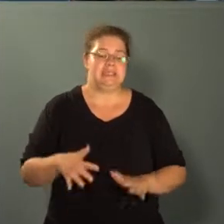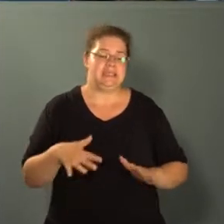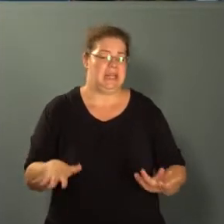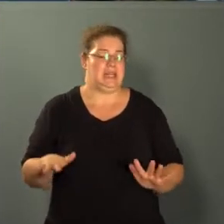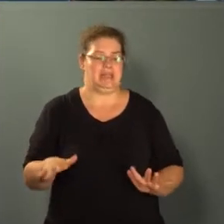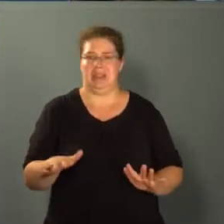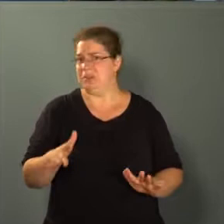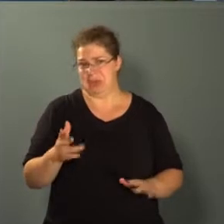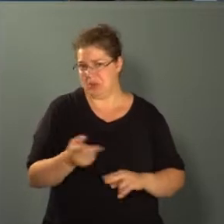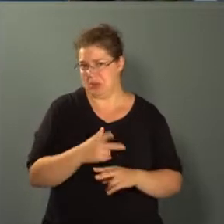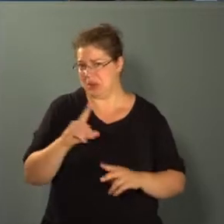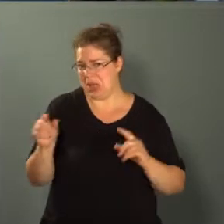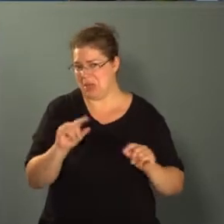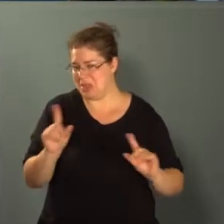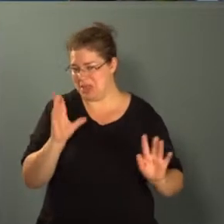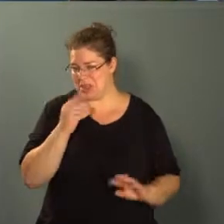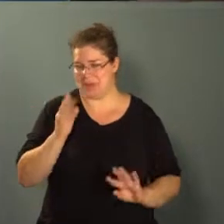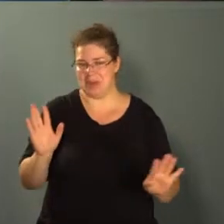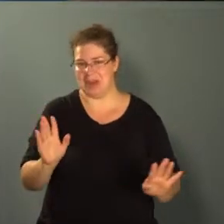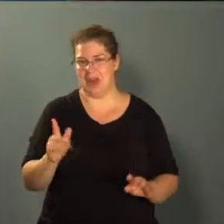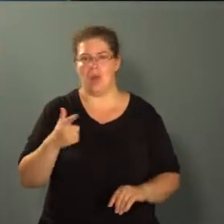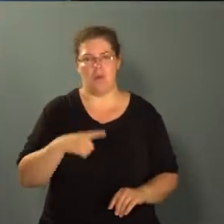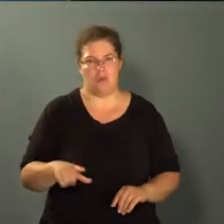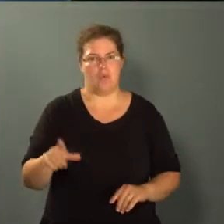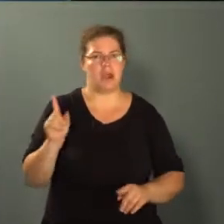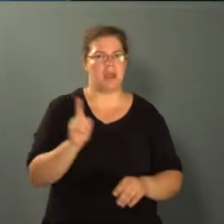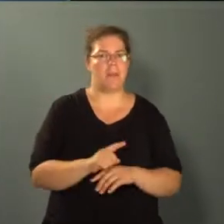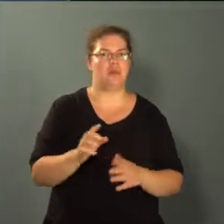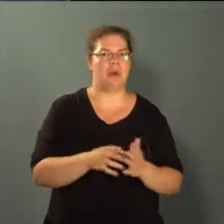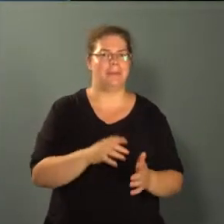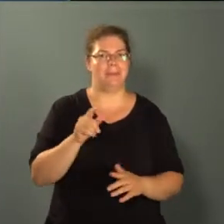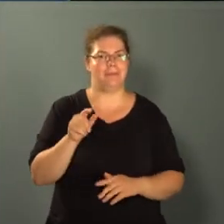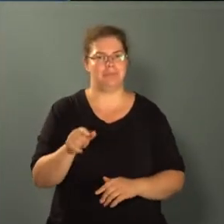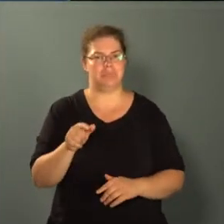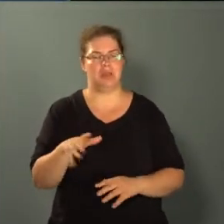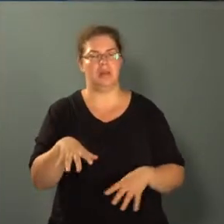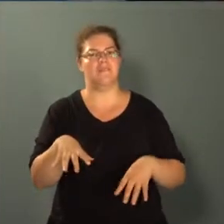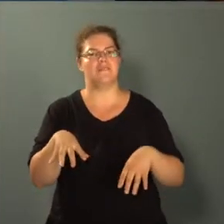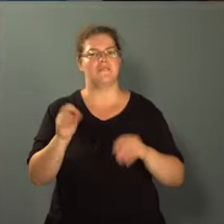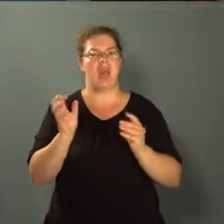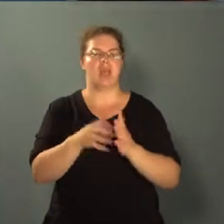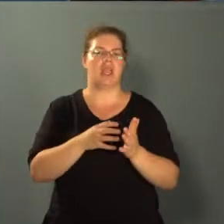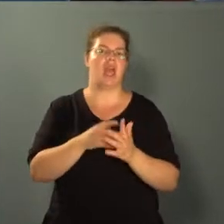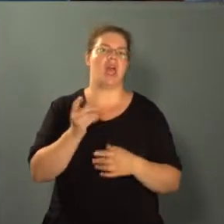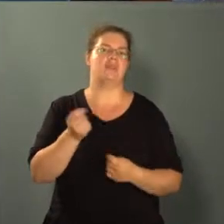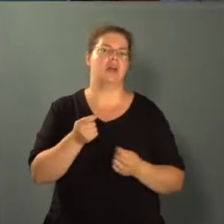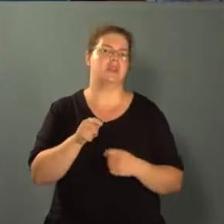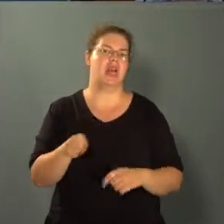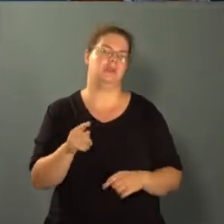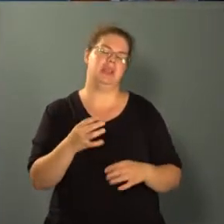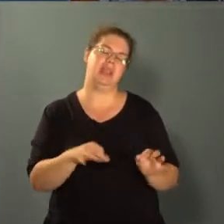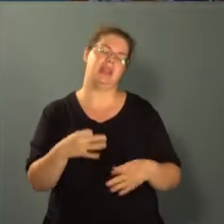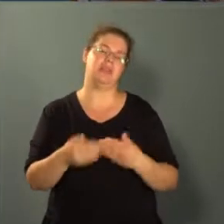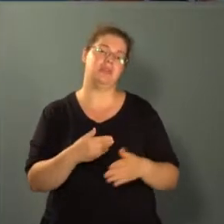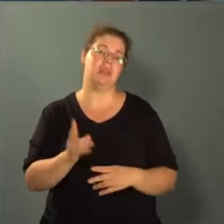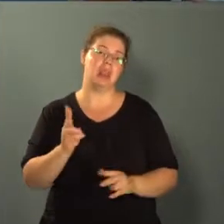Általában nem mennek haza az embere. Volt Budai Parknak a Várkert bazárban van egy rendezvény sorozata,